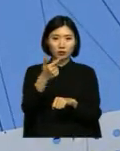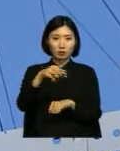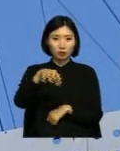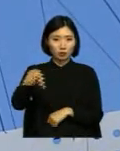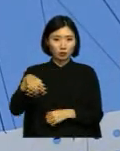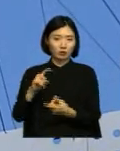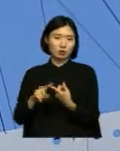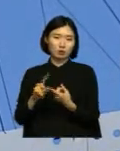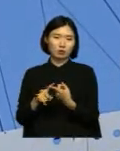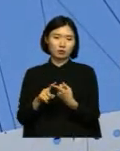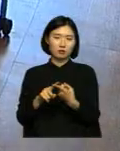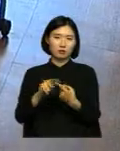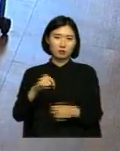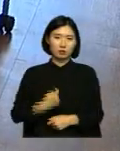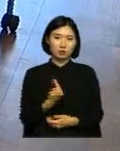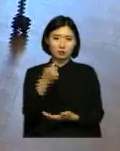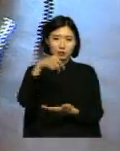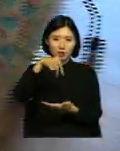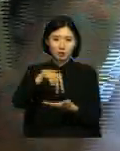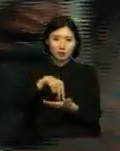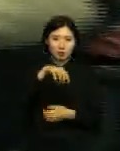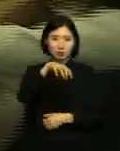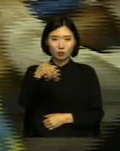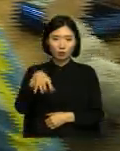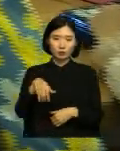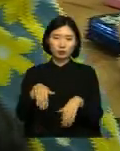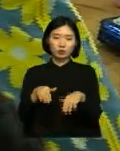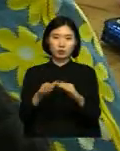대해서도 이 같은 자립형 공간을 조성해